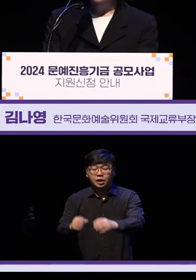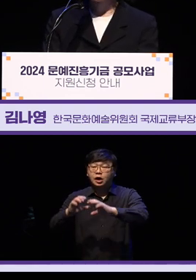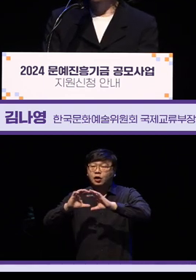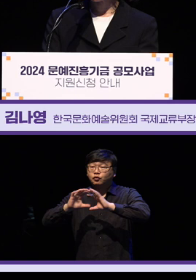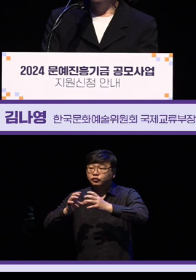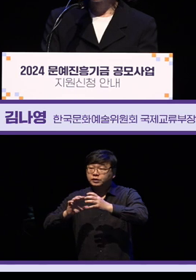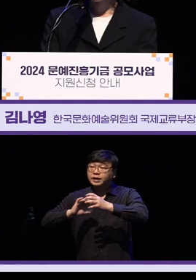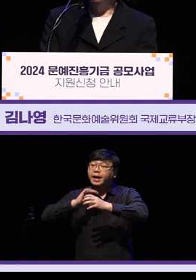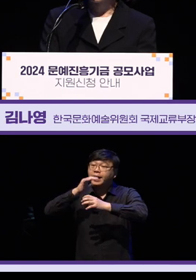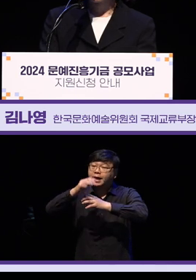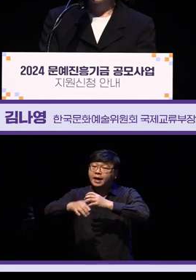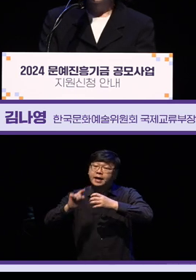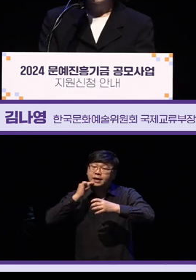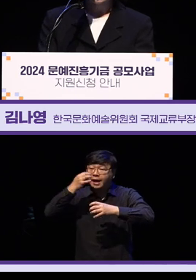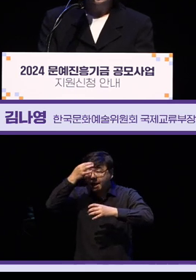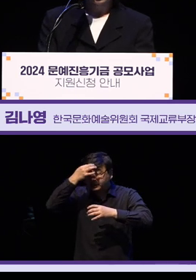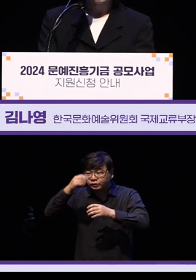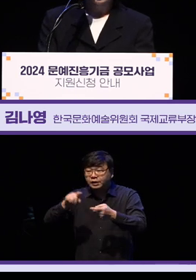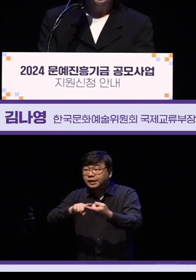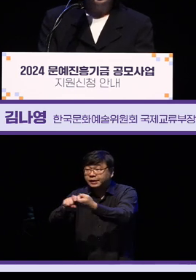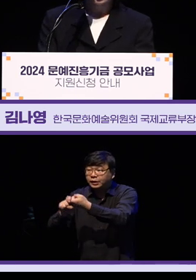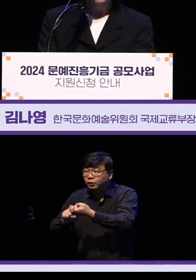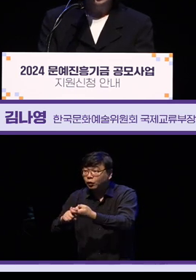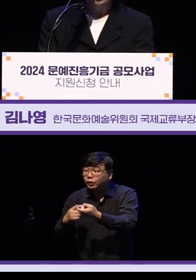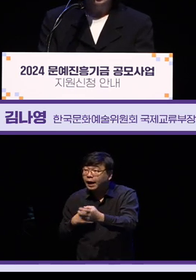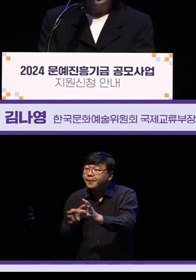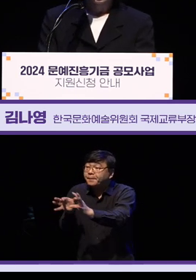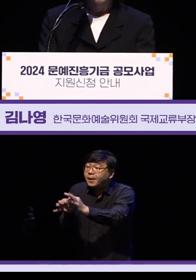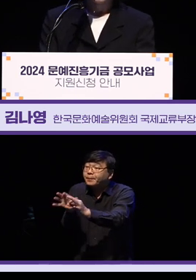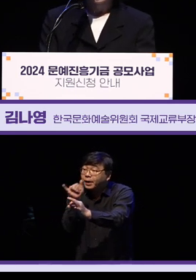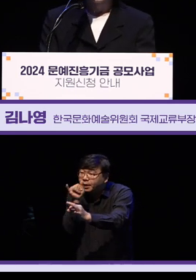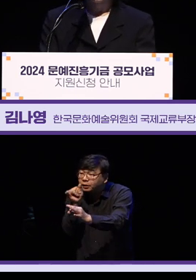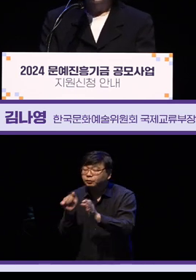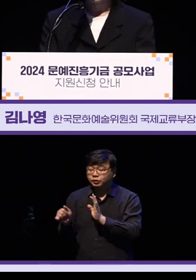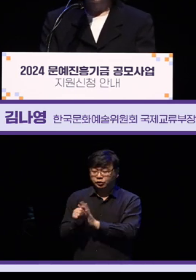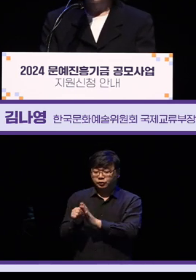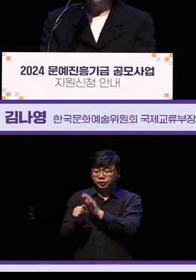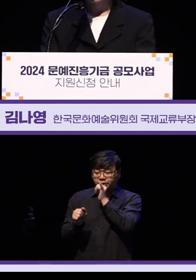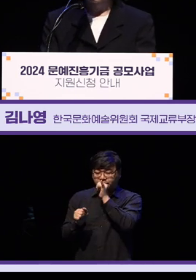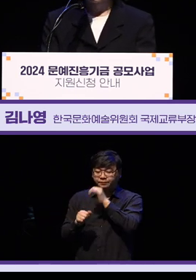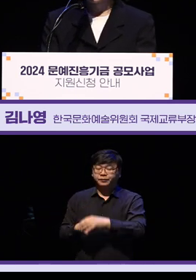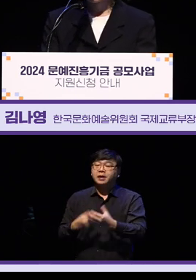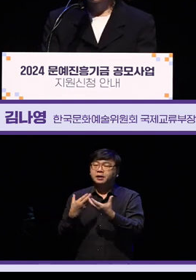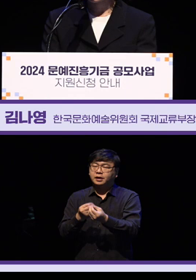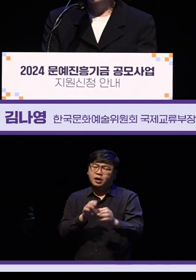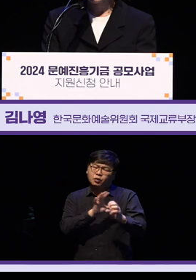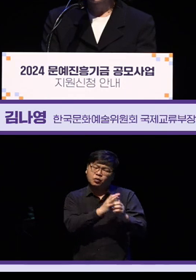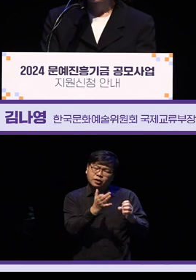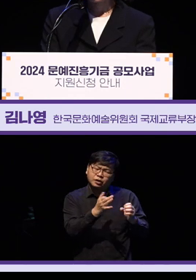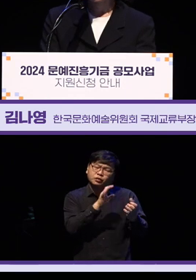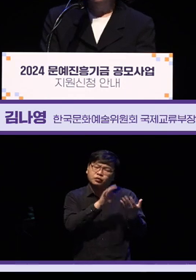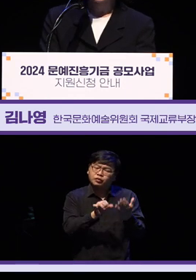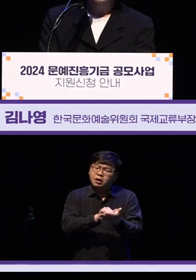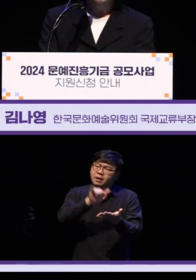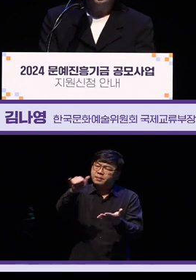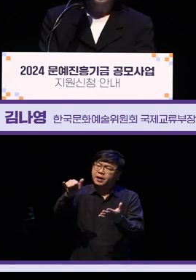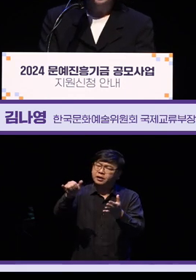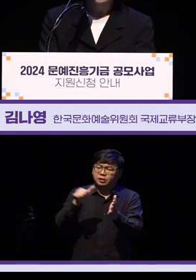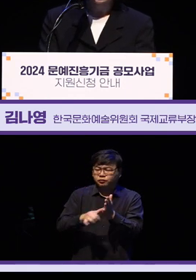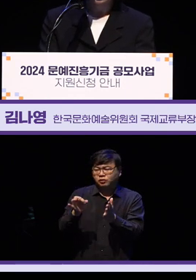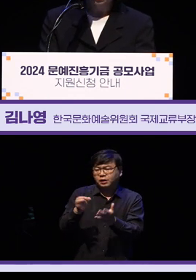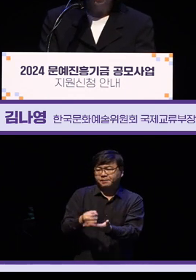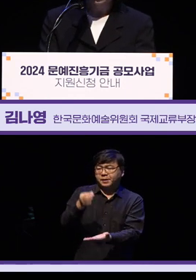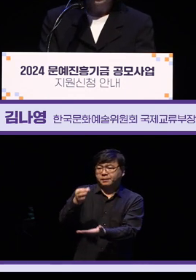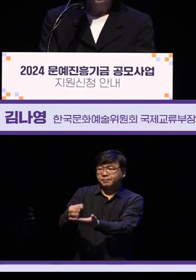네트워크를 가지고 계신 경우이를 활용하는 사업을 지원을 합니다 코로나 이후로 항공비와 물류비가 굉장히 많이 상승한